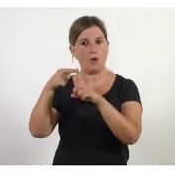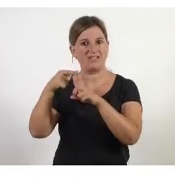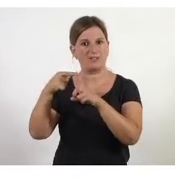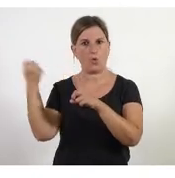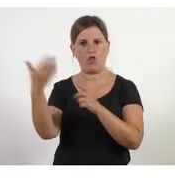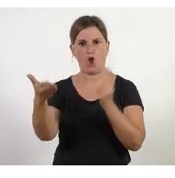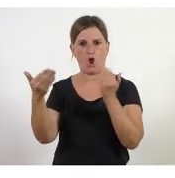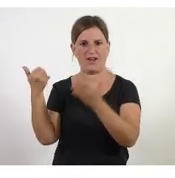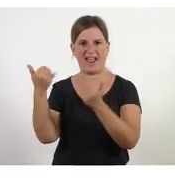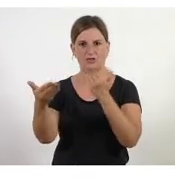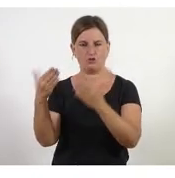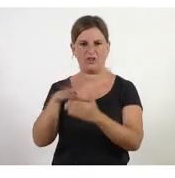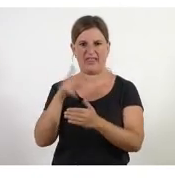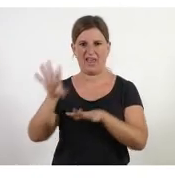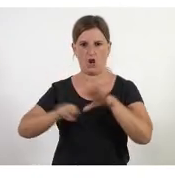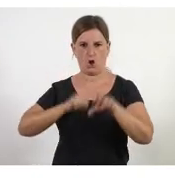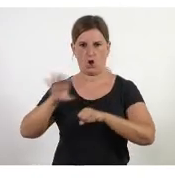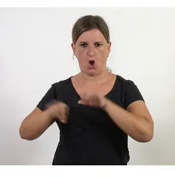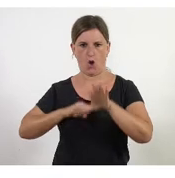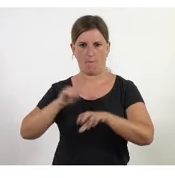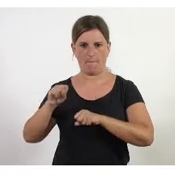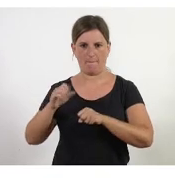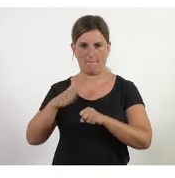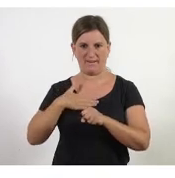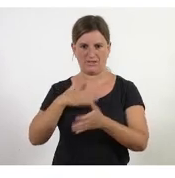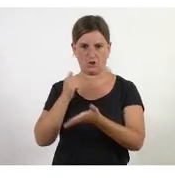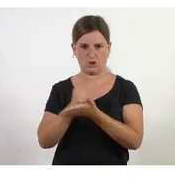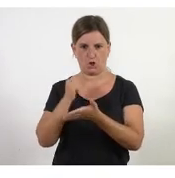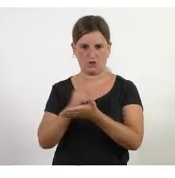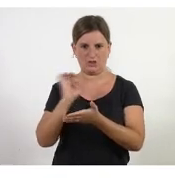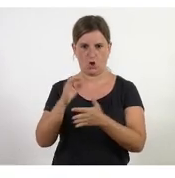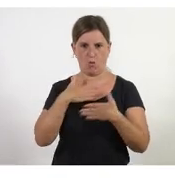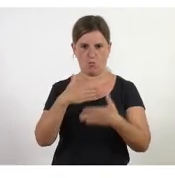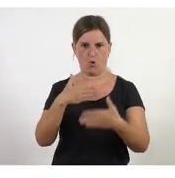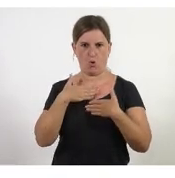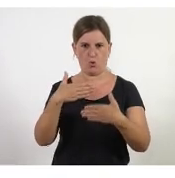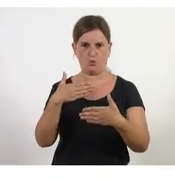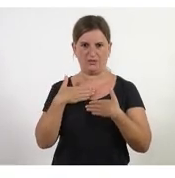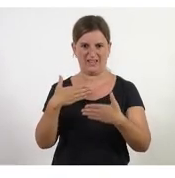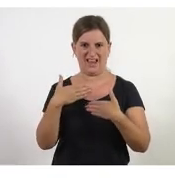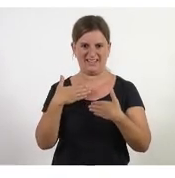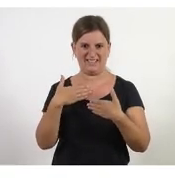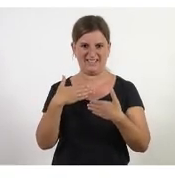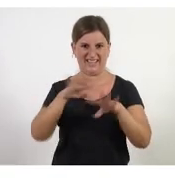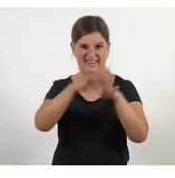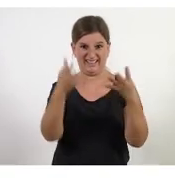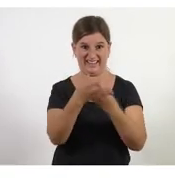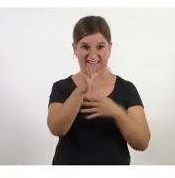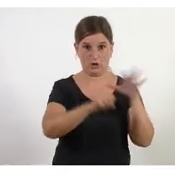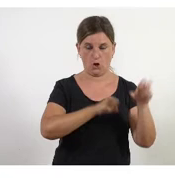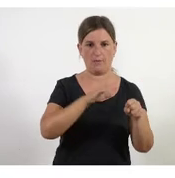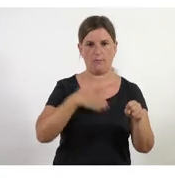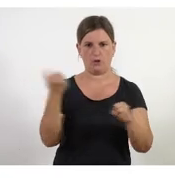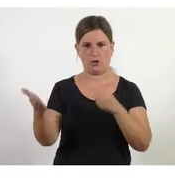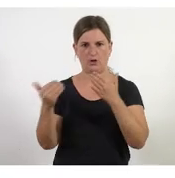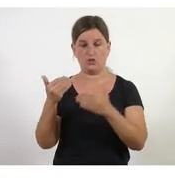a través de les compres que puguin fer els nostres socis o voluntaris a molts portals d'internet. Si